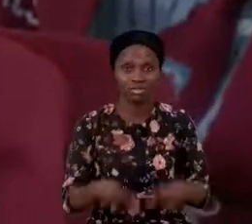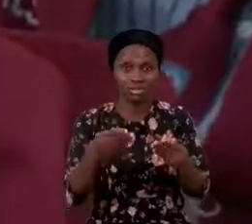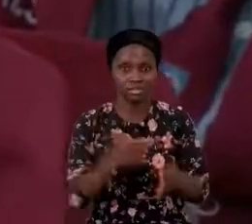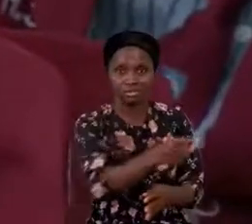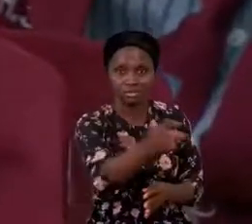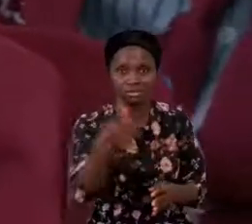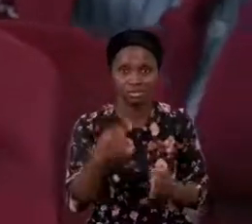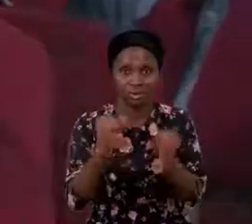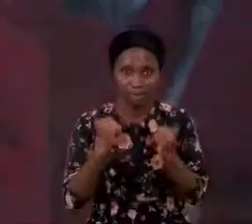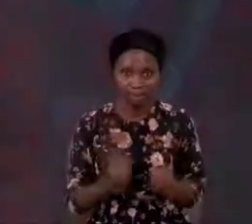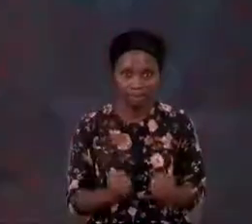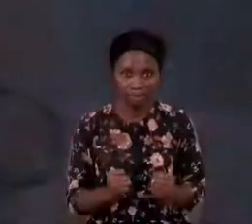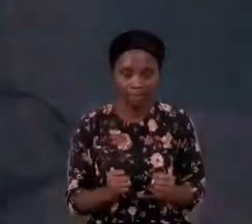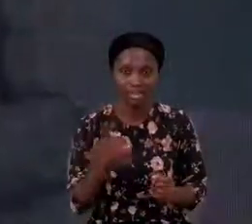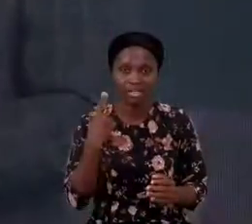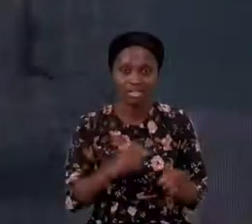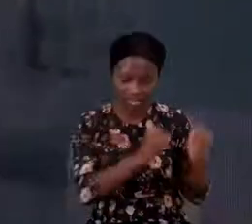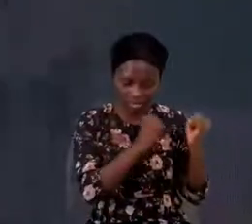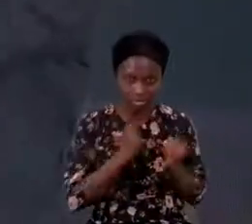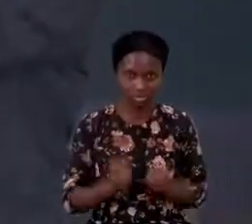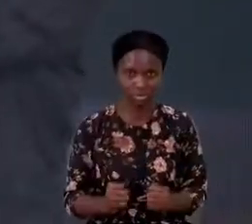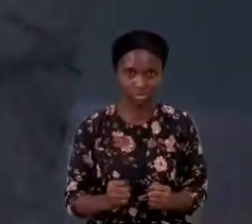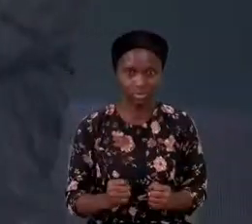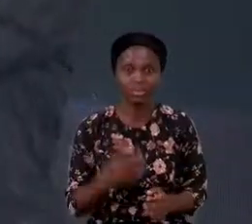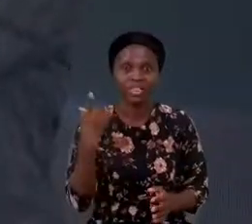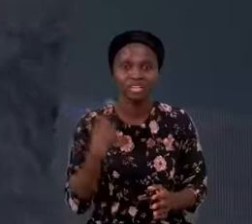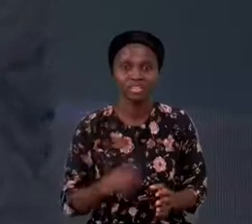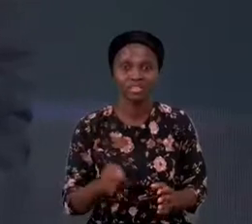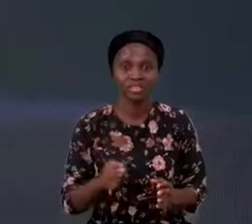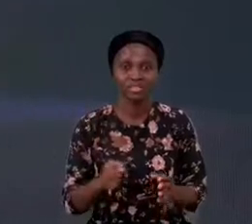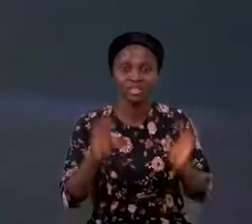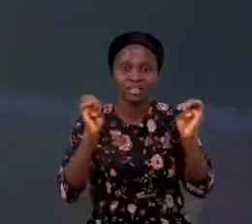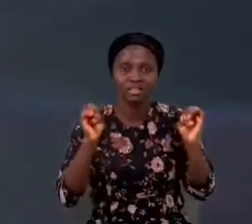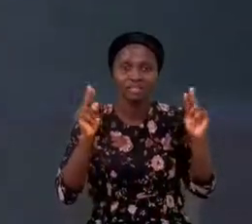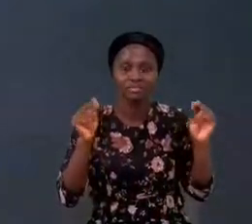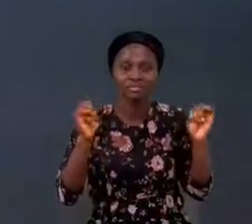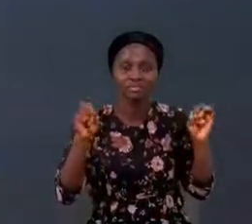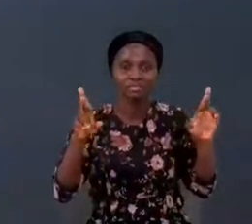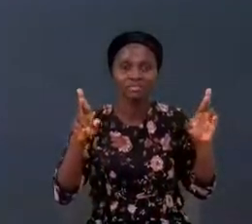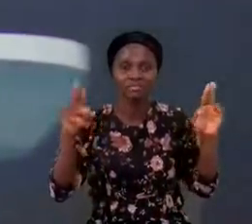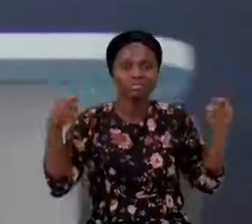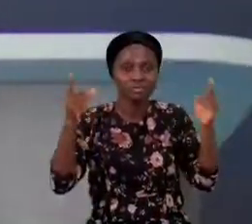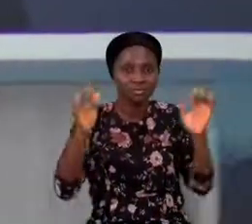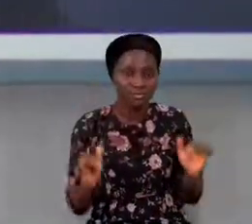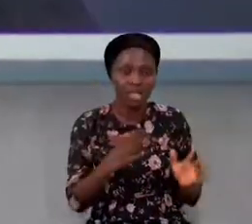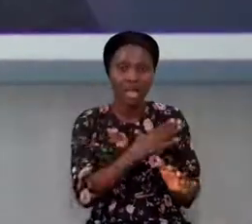l'énergie, la colonne vertébrale, la focalisation, la motivation.